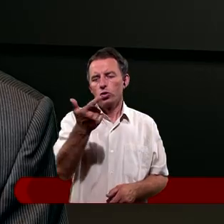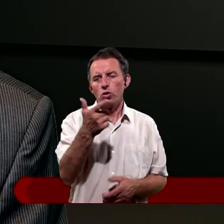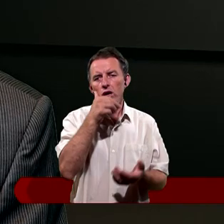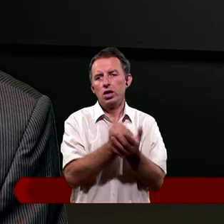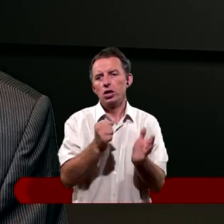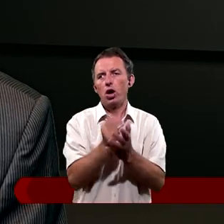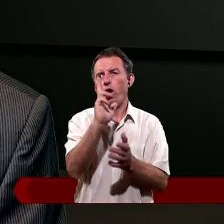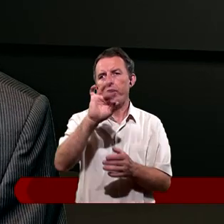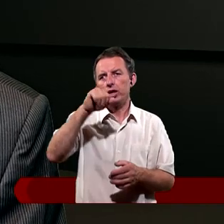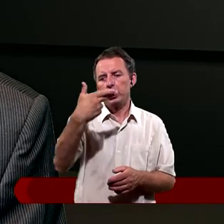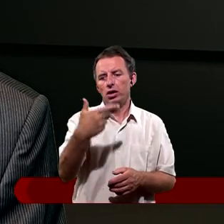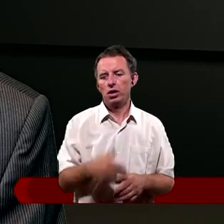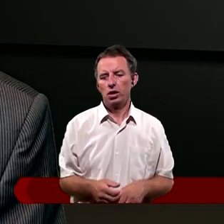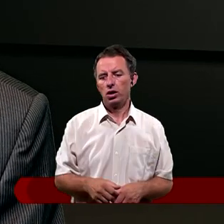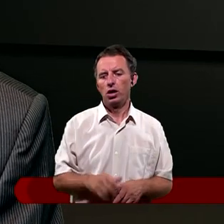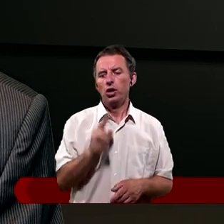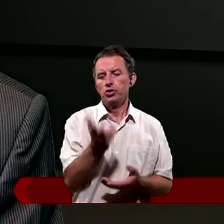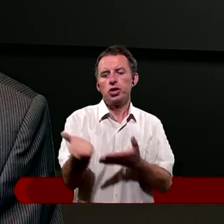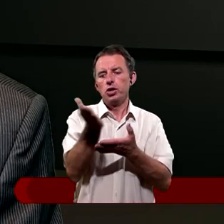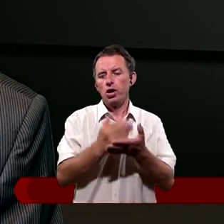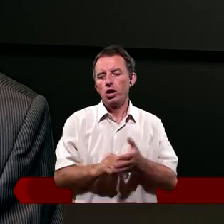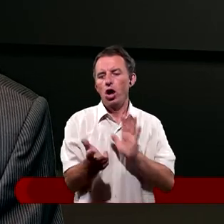Drugi list do Koryntian,